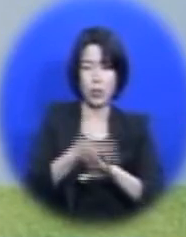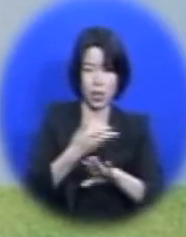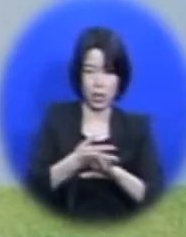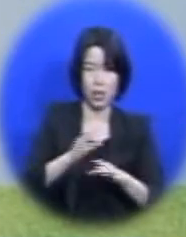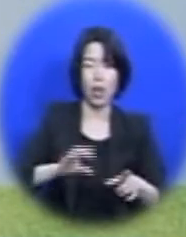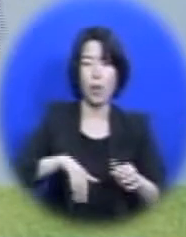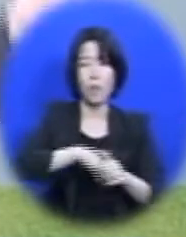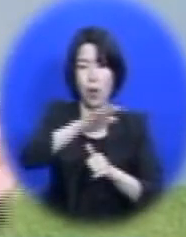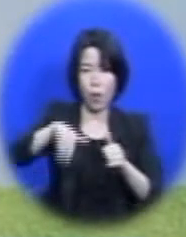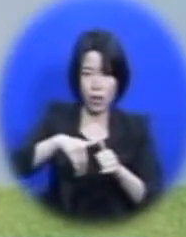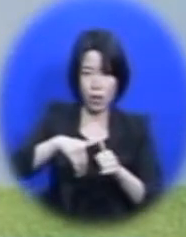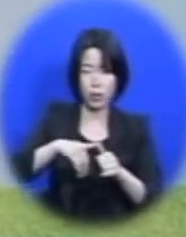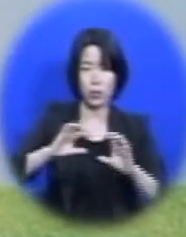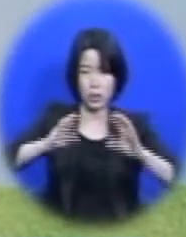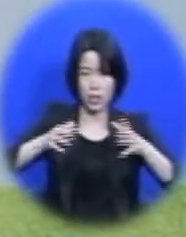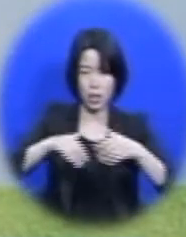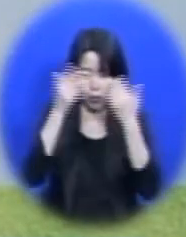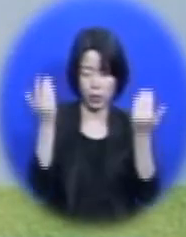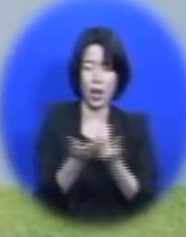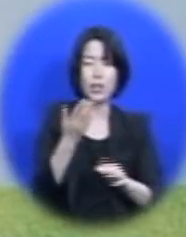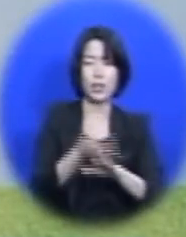보이고 세상도 다 달리 보입니다.